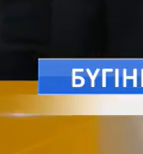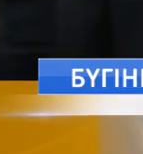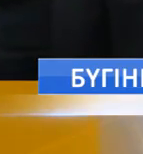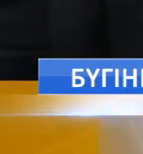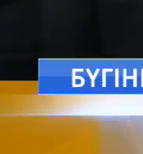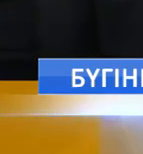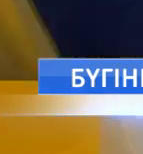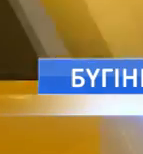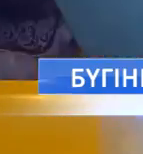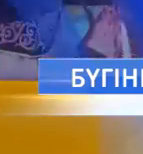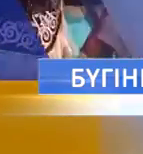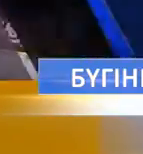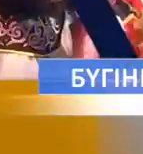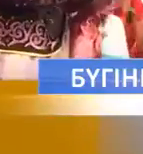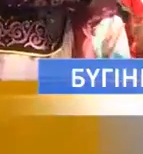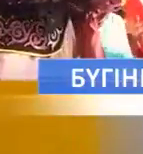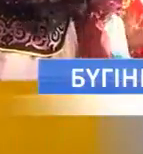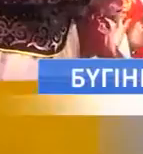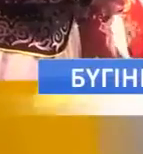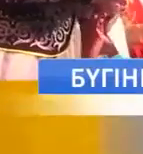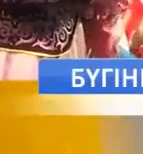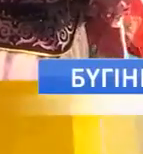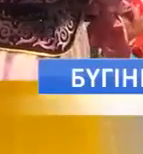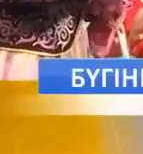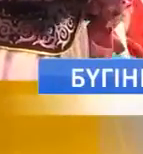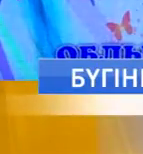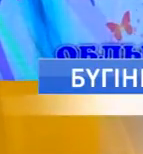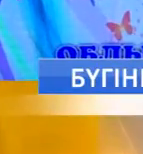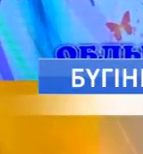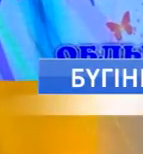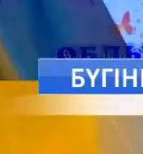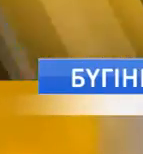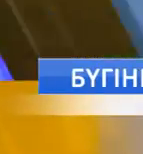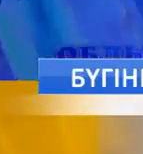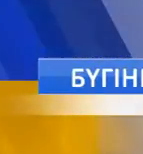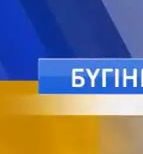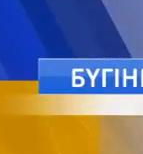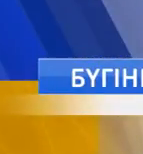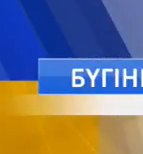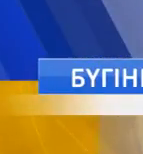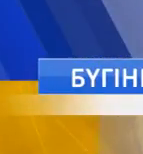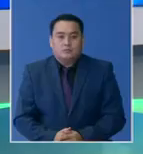Талғар ауданында болды. Талдықорғанда жетісу жұлдыздары байқауы аяқталды.